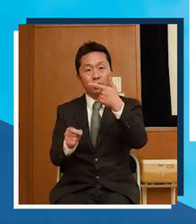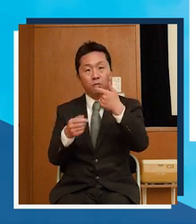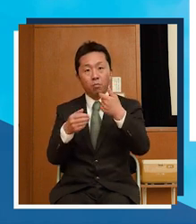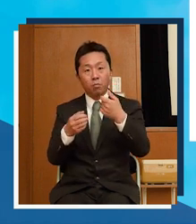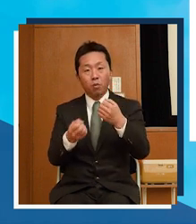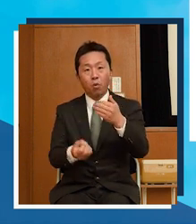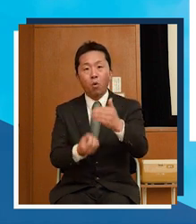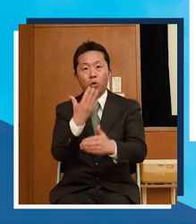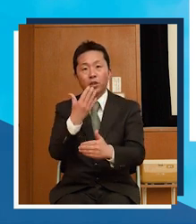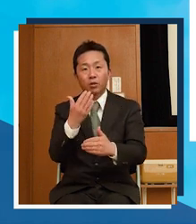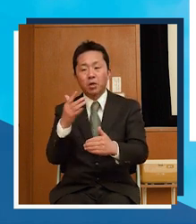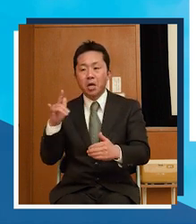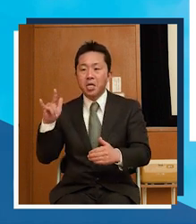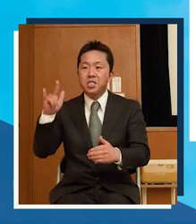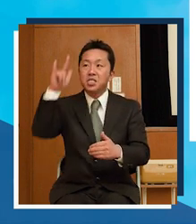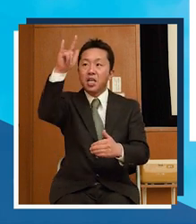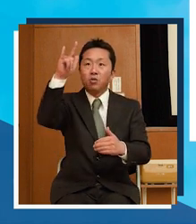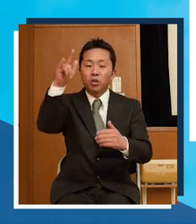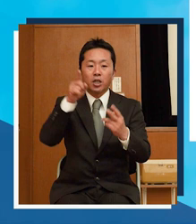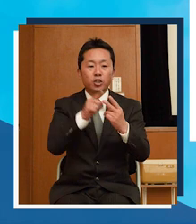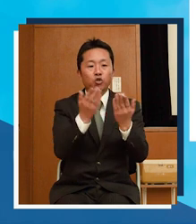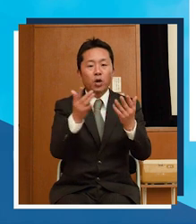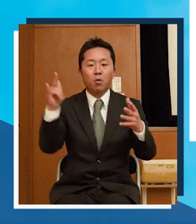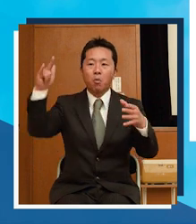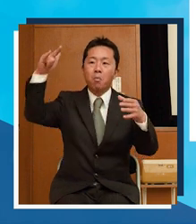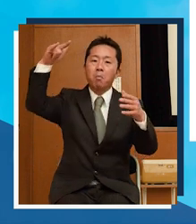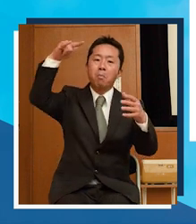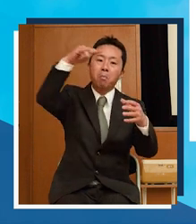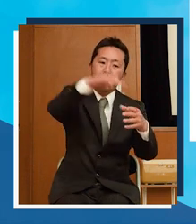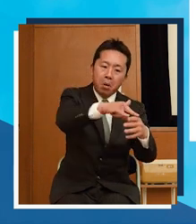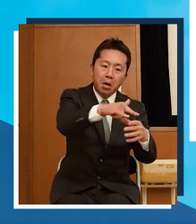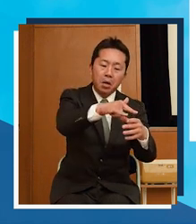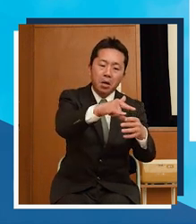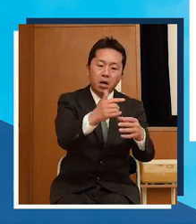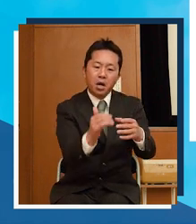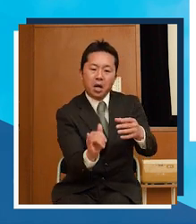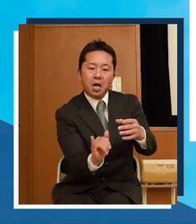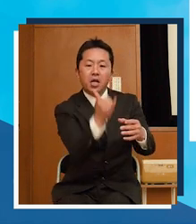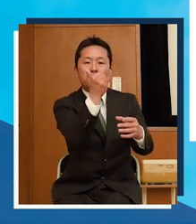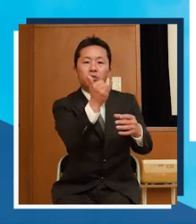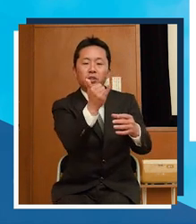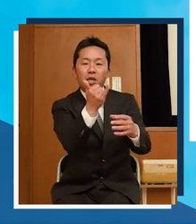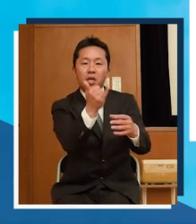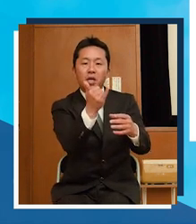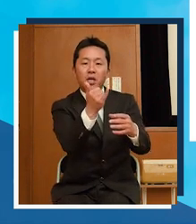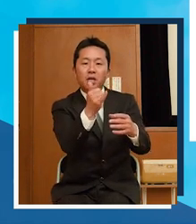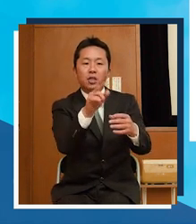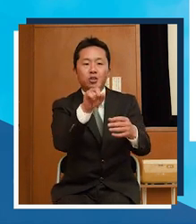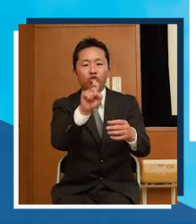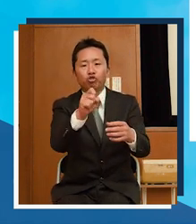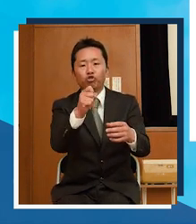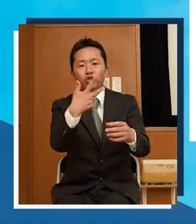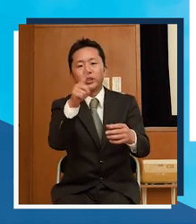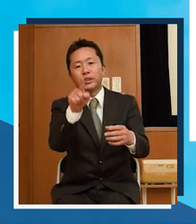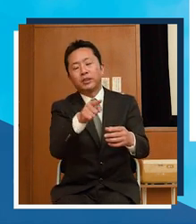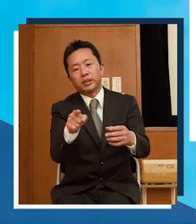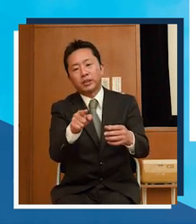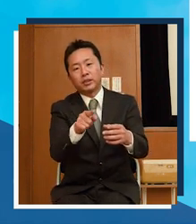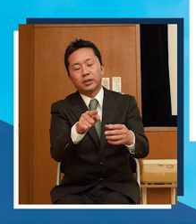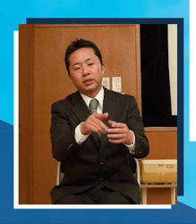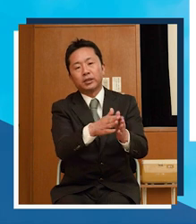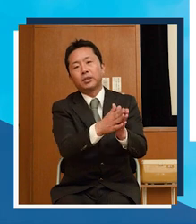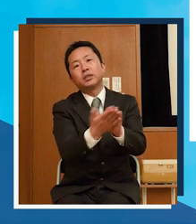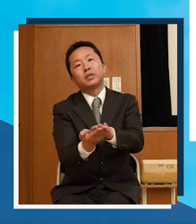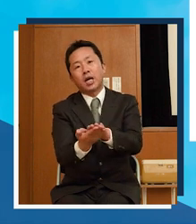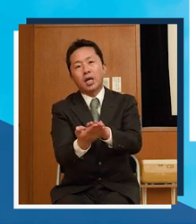が米軍のジェット機が小学校に墜落炎上し児童11人を含む117人の死者と210